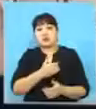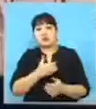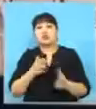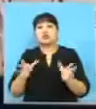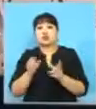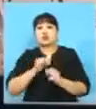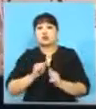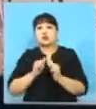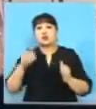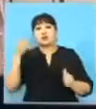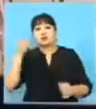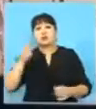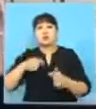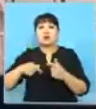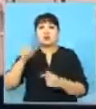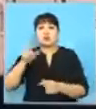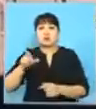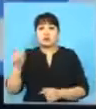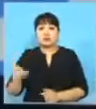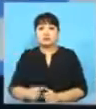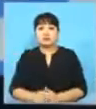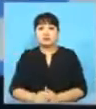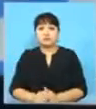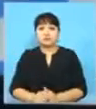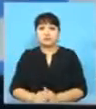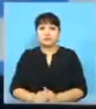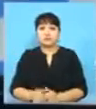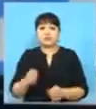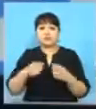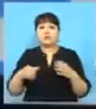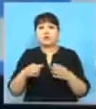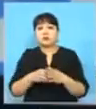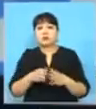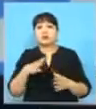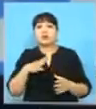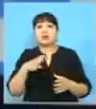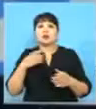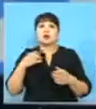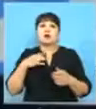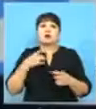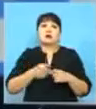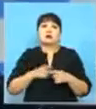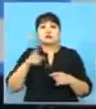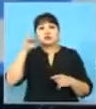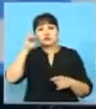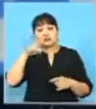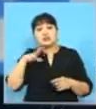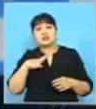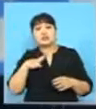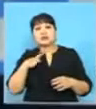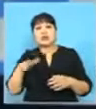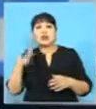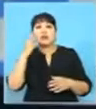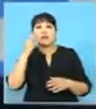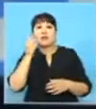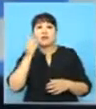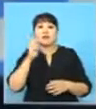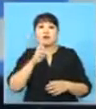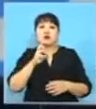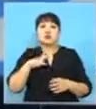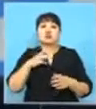развивать сотрудничество с актюбинскими предпринимателями. Торговые сети Алматы, это Магнум и Бейкер, известная ресторанная сеть Алматы и Пармиджан